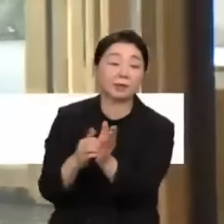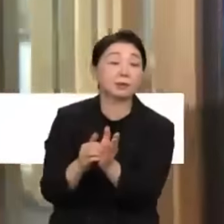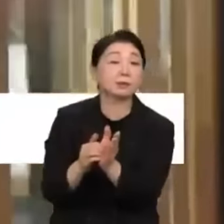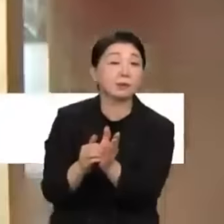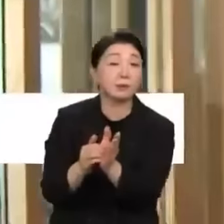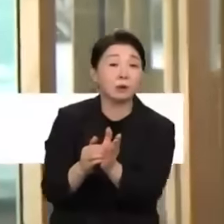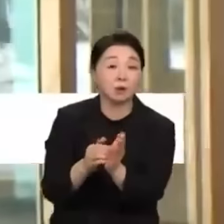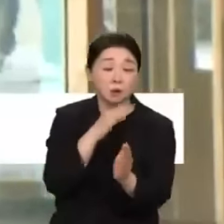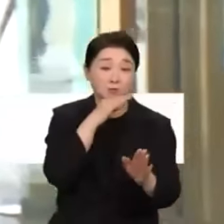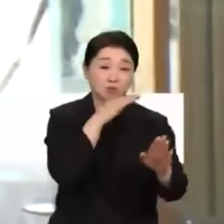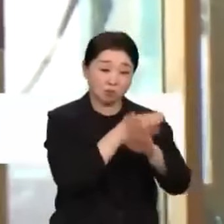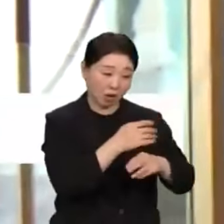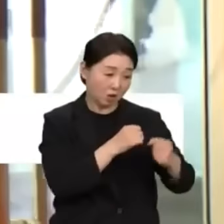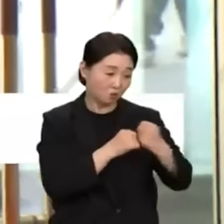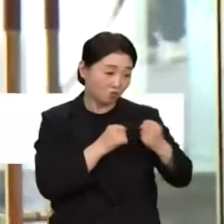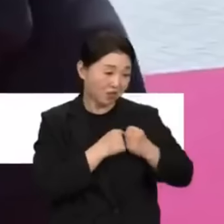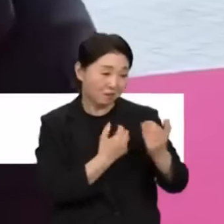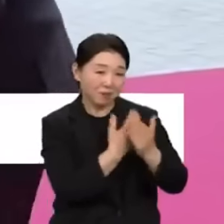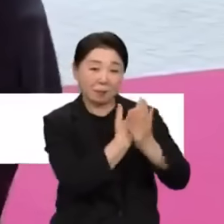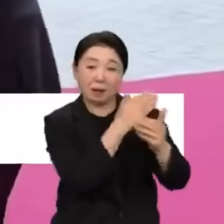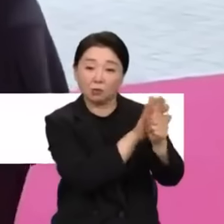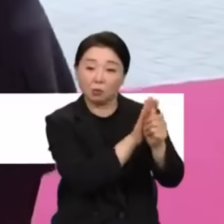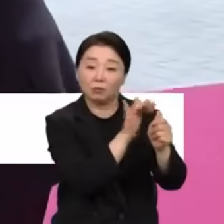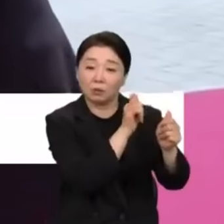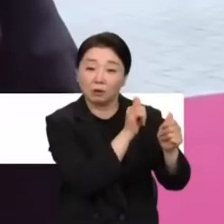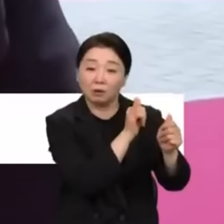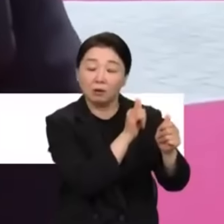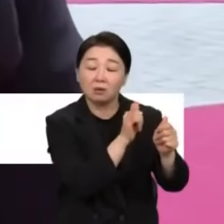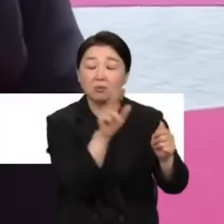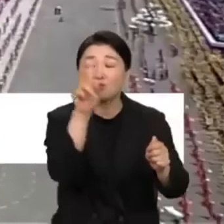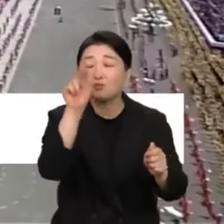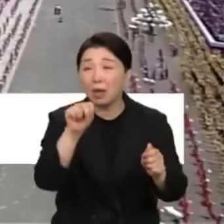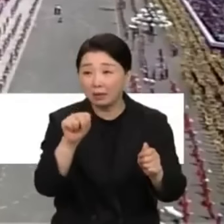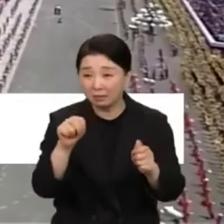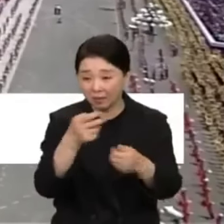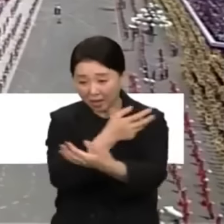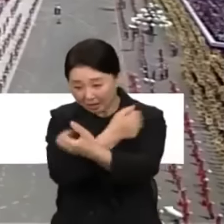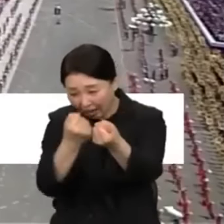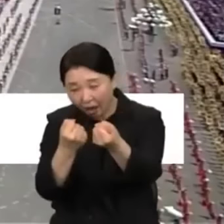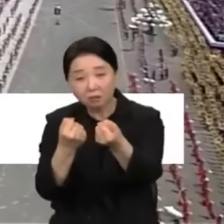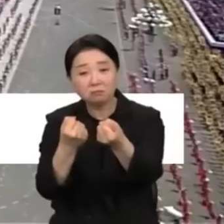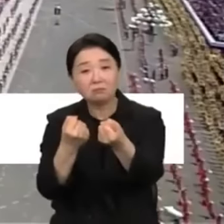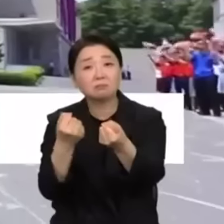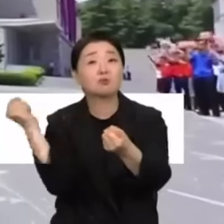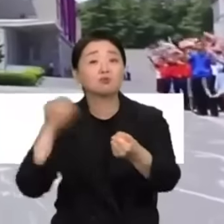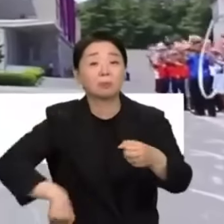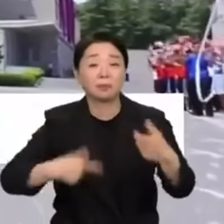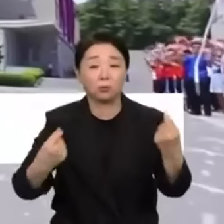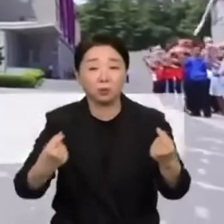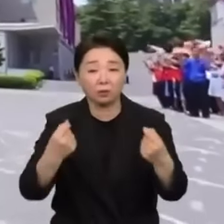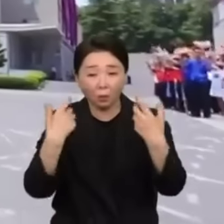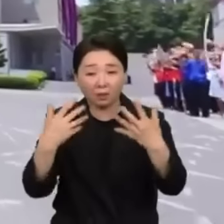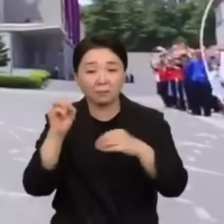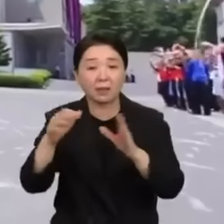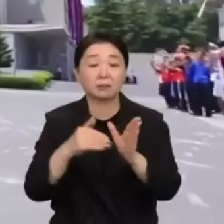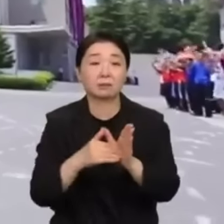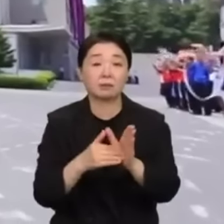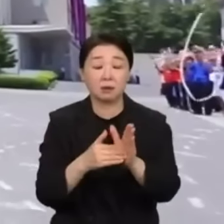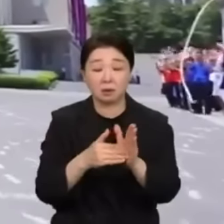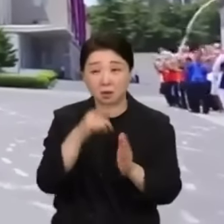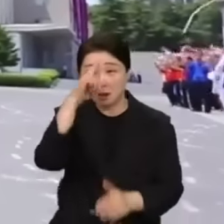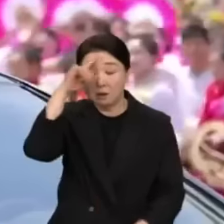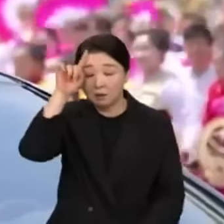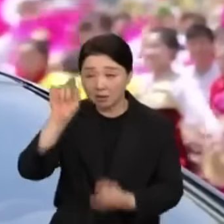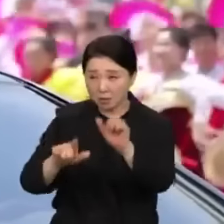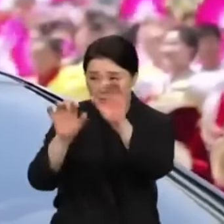특히 북한 군사력 증강에 도움을 주는 건 유엔 안보리 결의 위반이란 점을 분명히 했습니다. 앞으로 러시아의